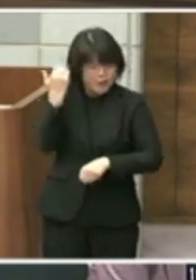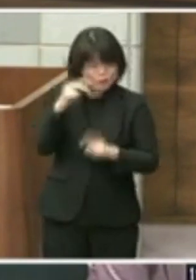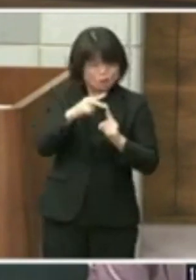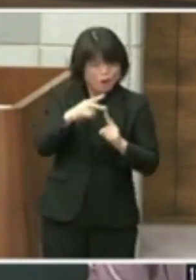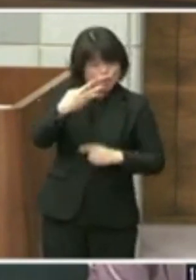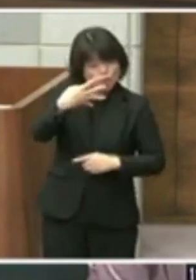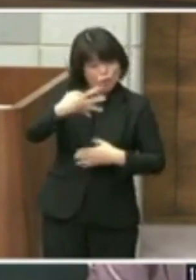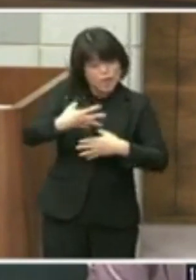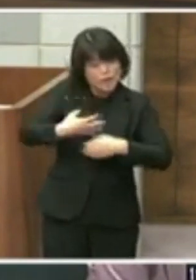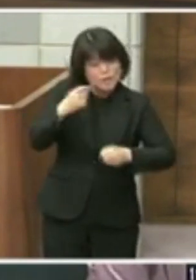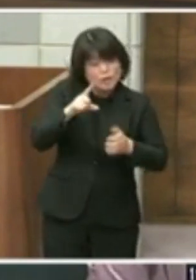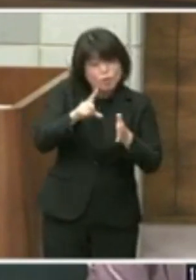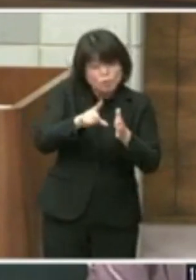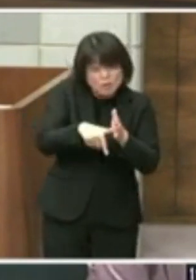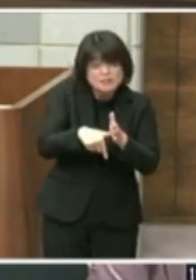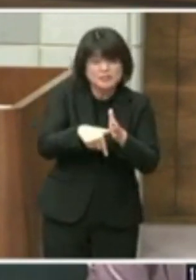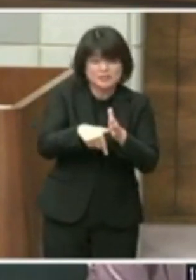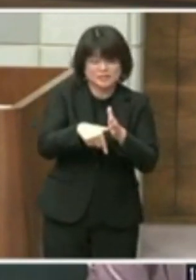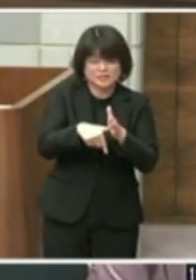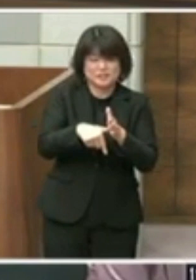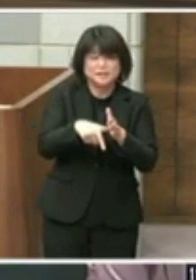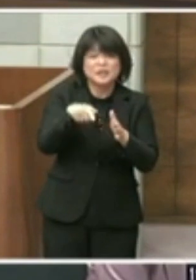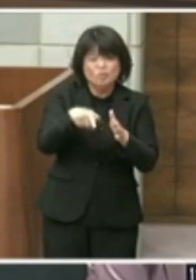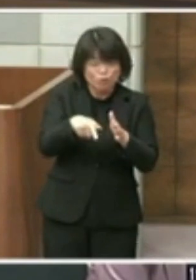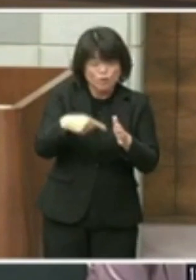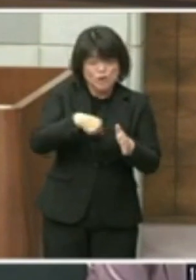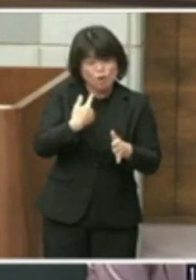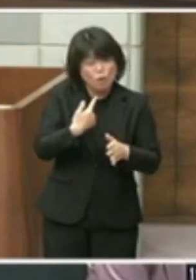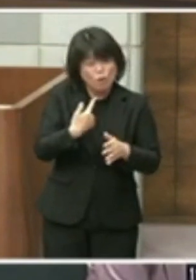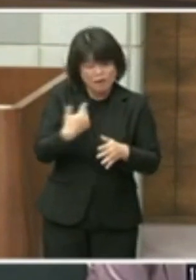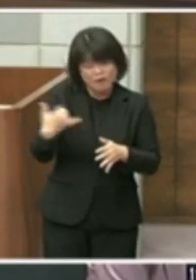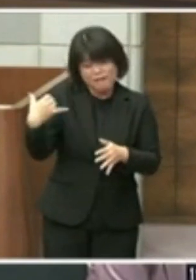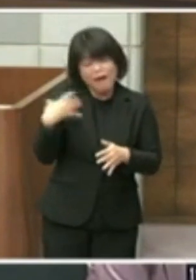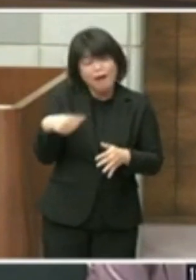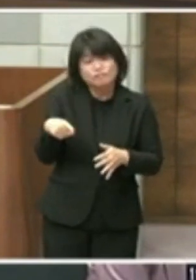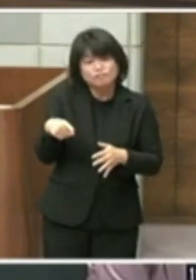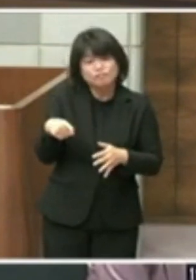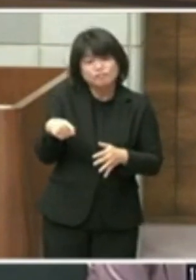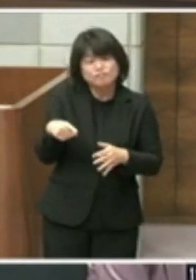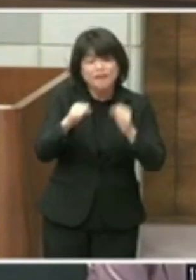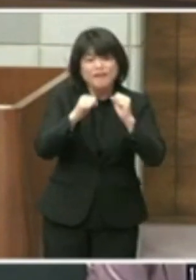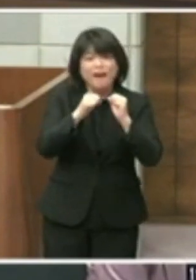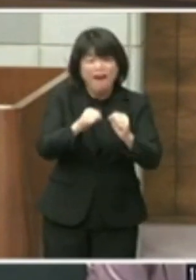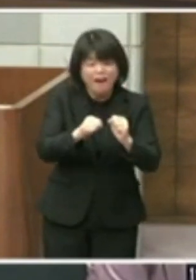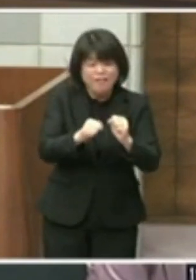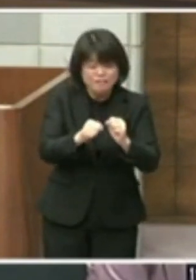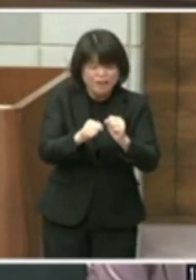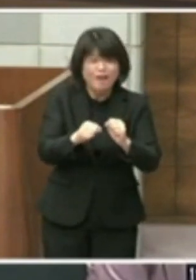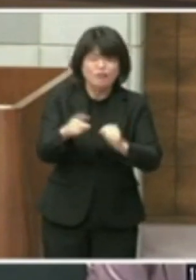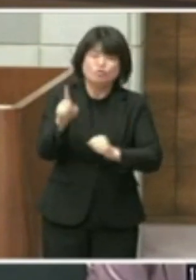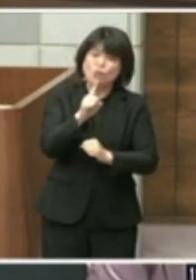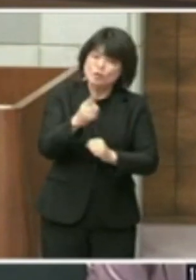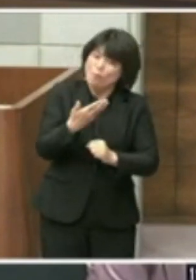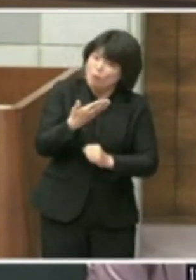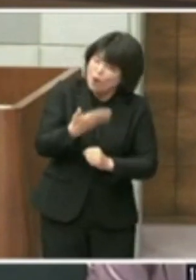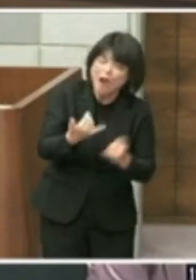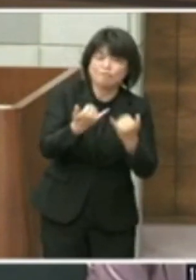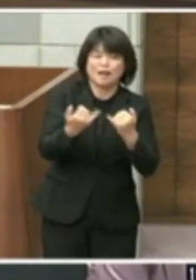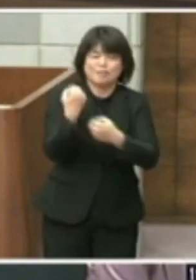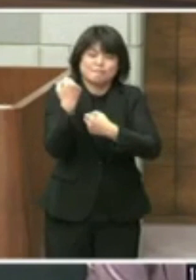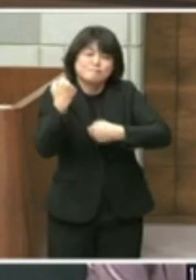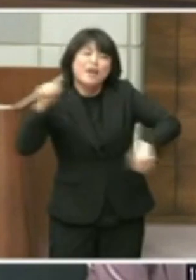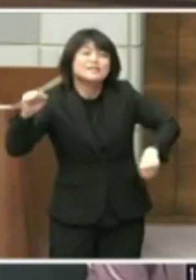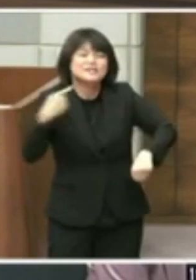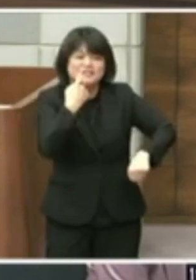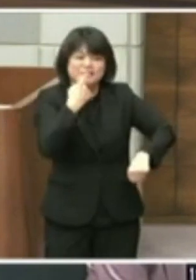に、庄屋さんの役をやりまして、学習発表会でどうしたものかというセ